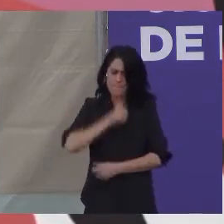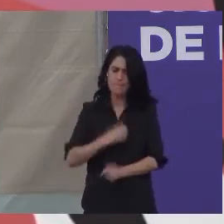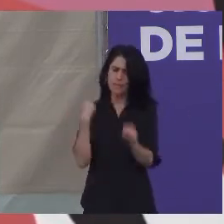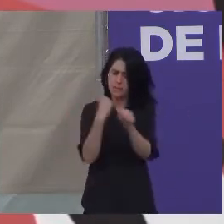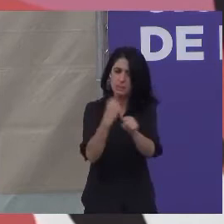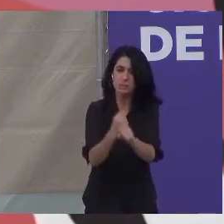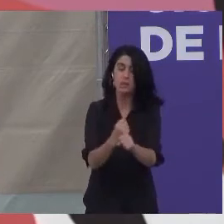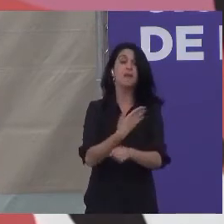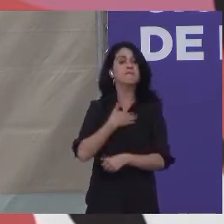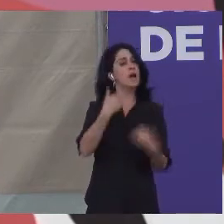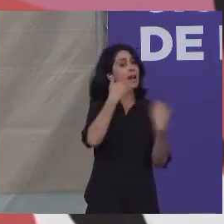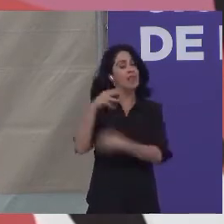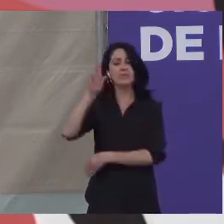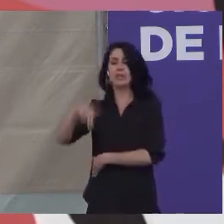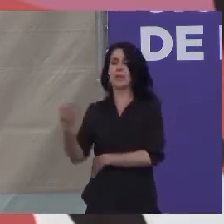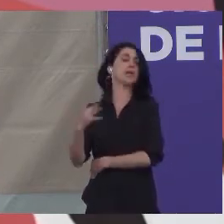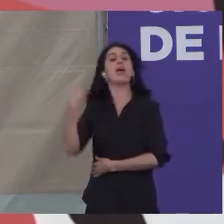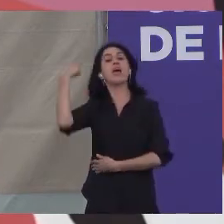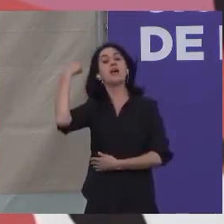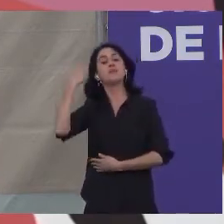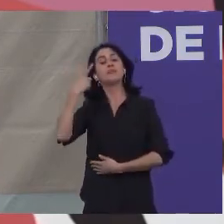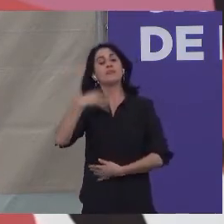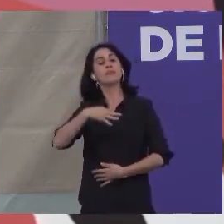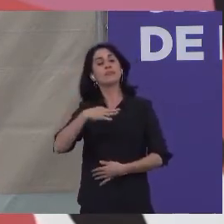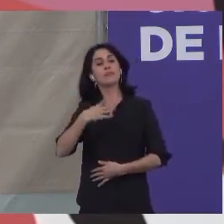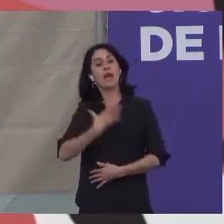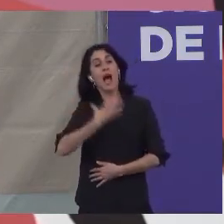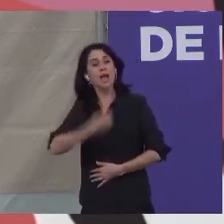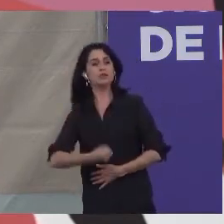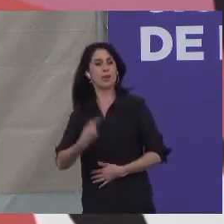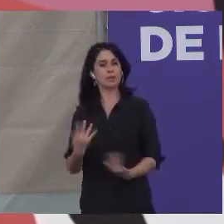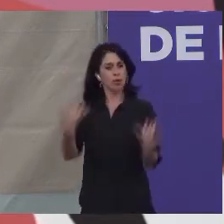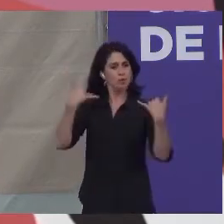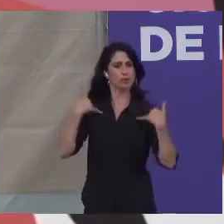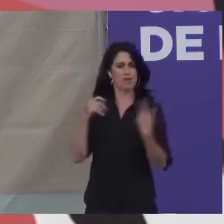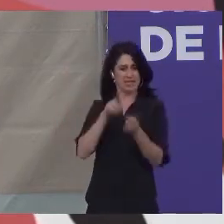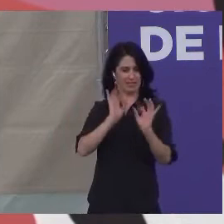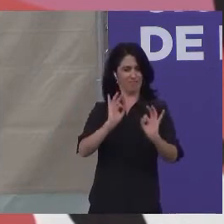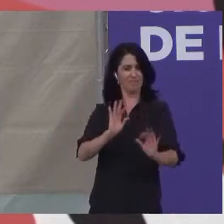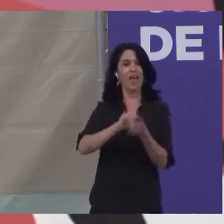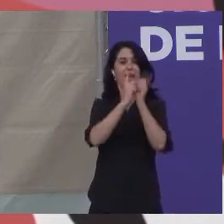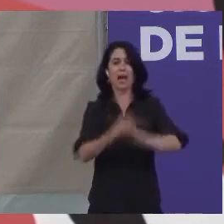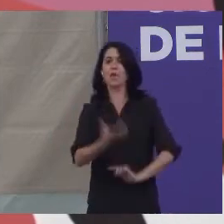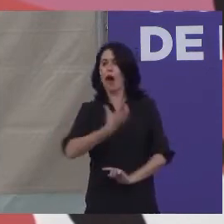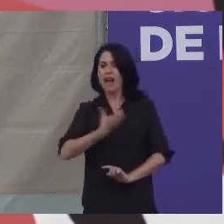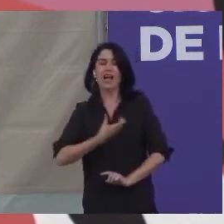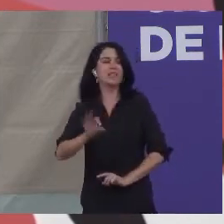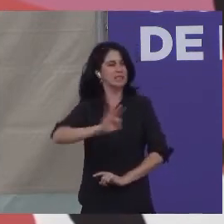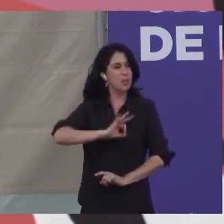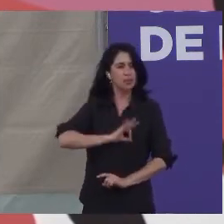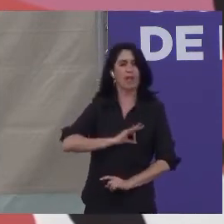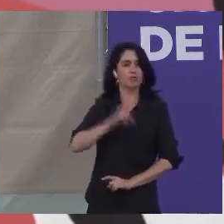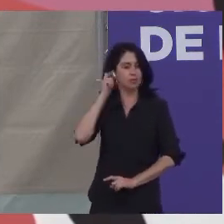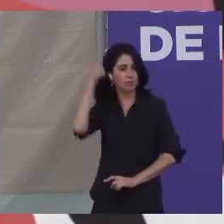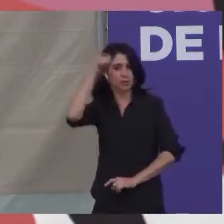les gràcies també als regidors i les regidores del canvi, als alcaldes, als diputats i diputades i, per